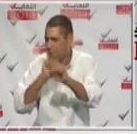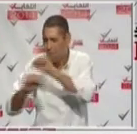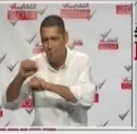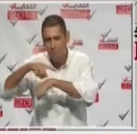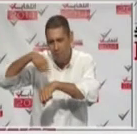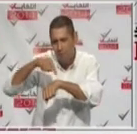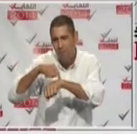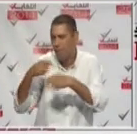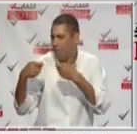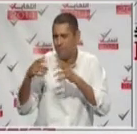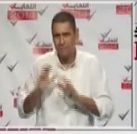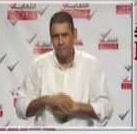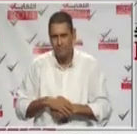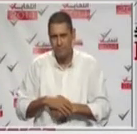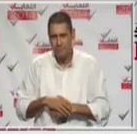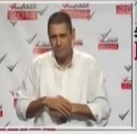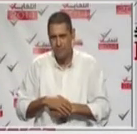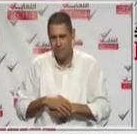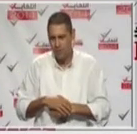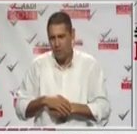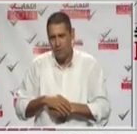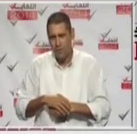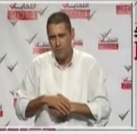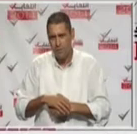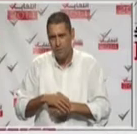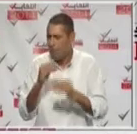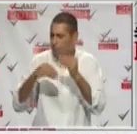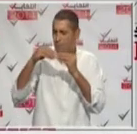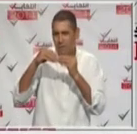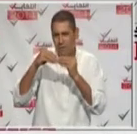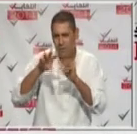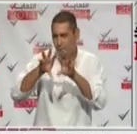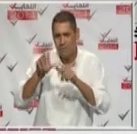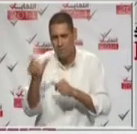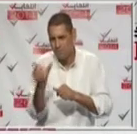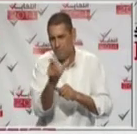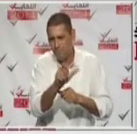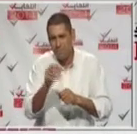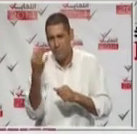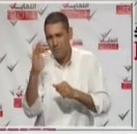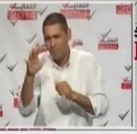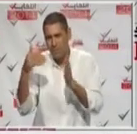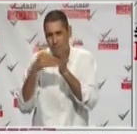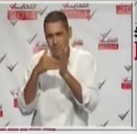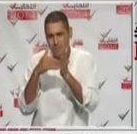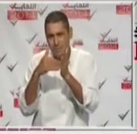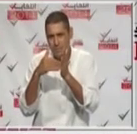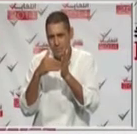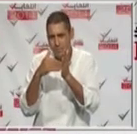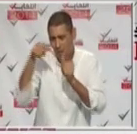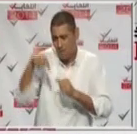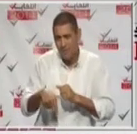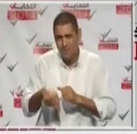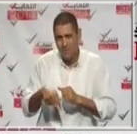من هذه المسائل. ثم أنه البشر الذي يقتنها وهذه 500,000 نسمة كلها تستدعي أن